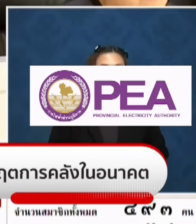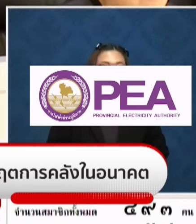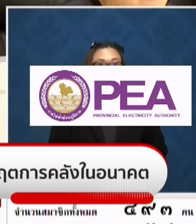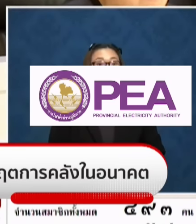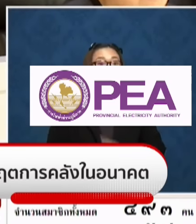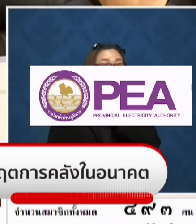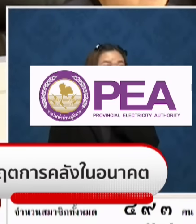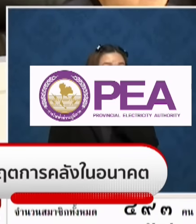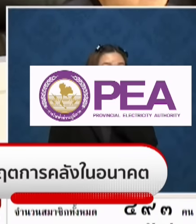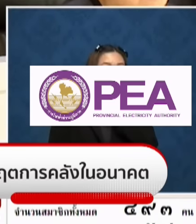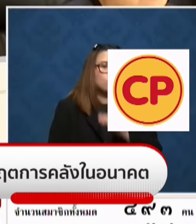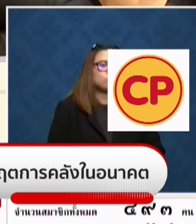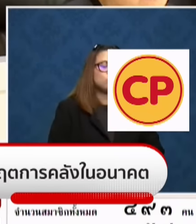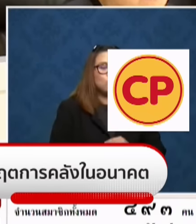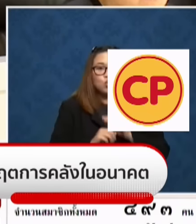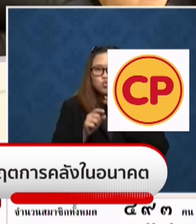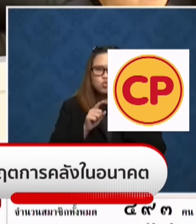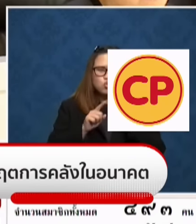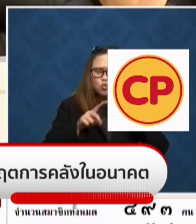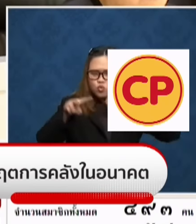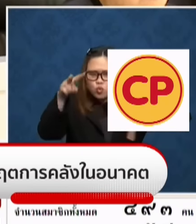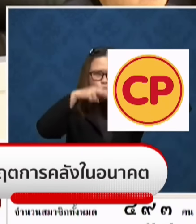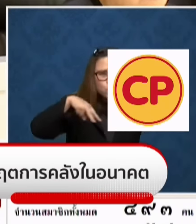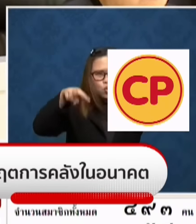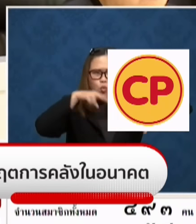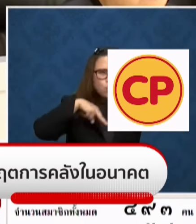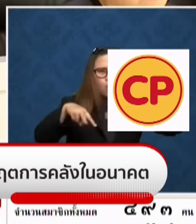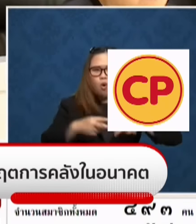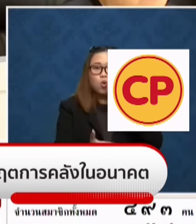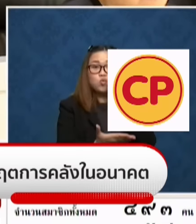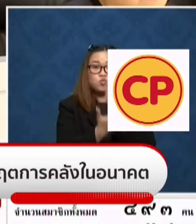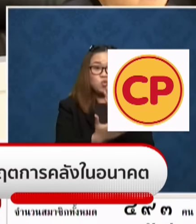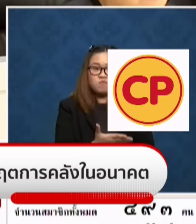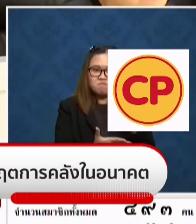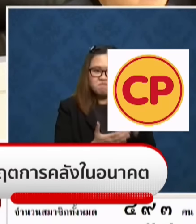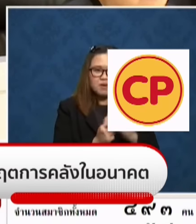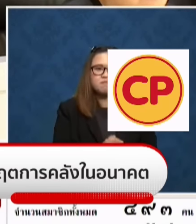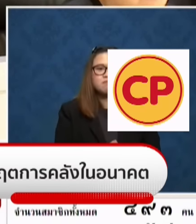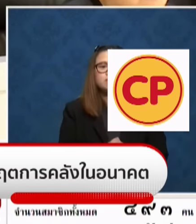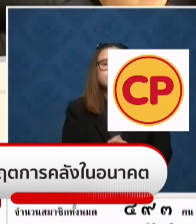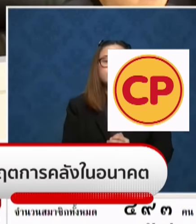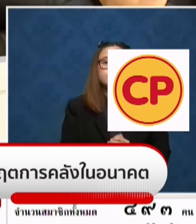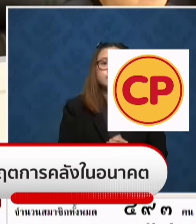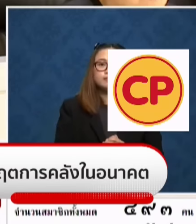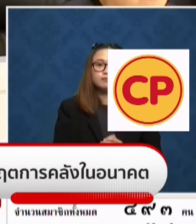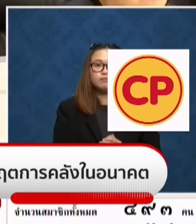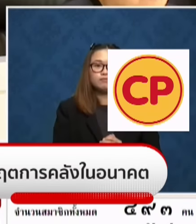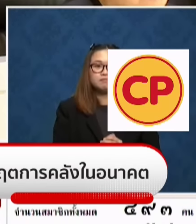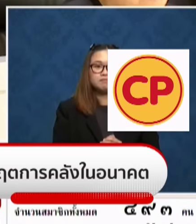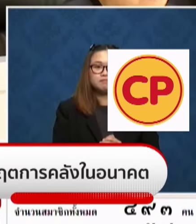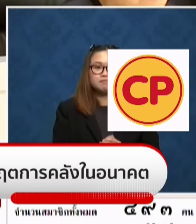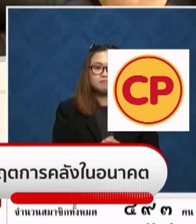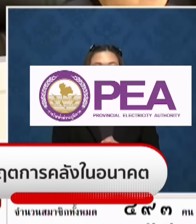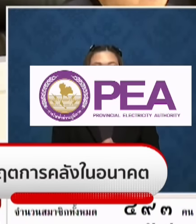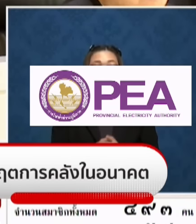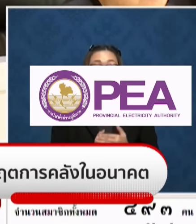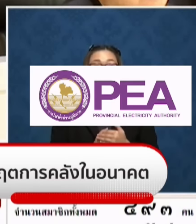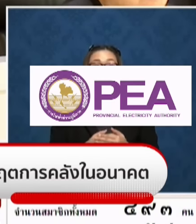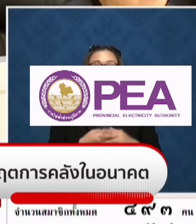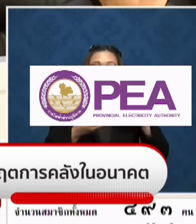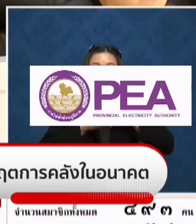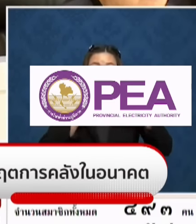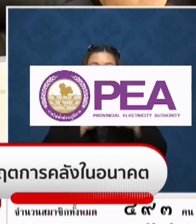ซึ่งถ้าหากไม่ยับยั้งหรือไม่บริหารจัดการแก้ปัญหาเสียตั้งแต่ต้นมือสิ่งที่เป็นภาระท